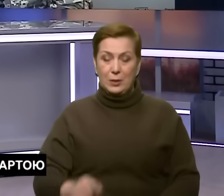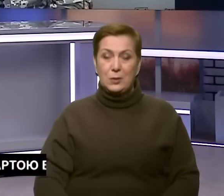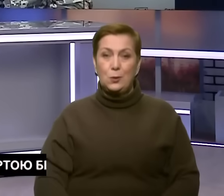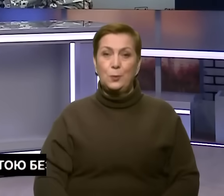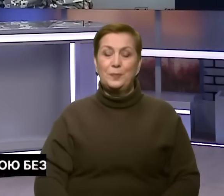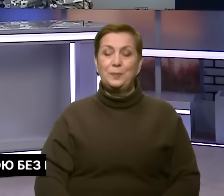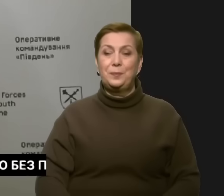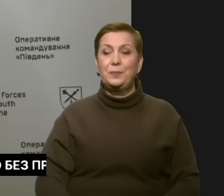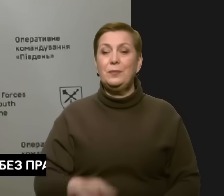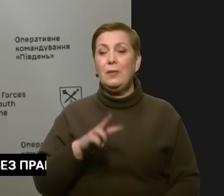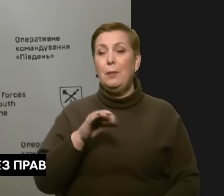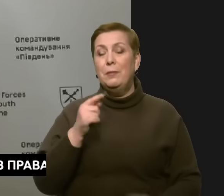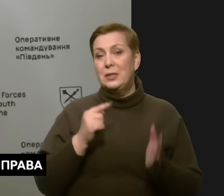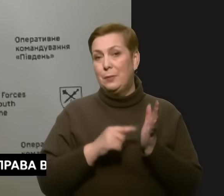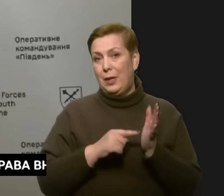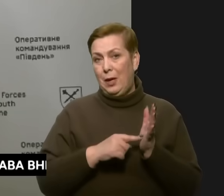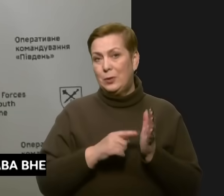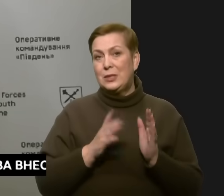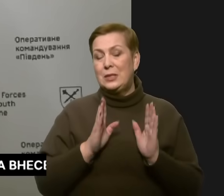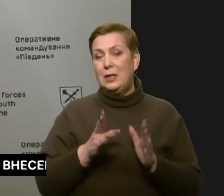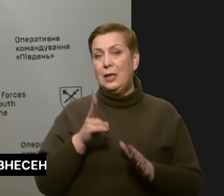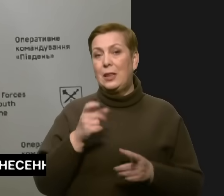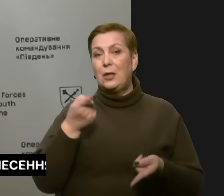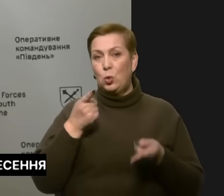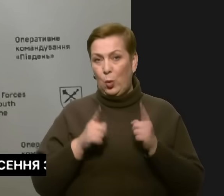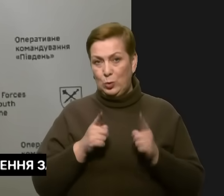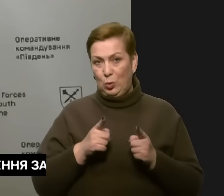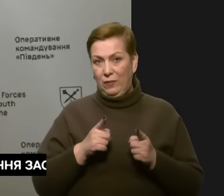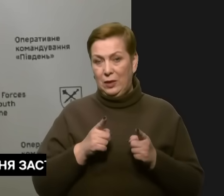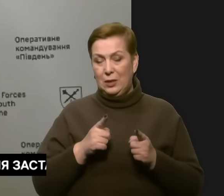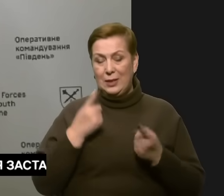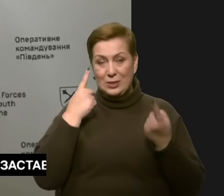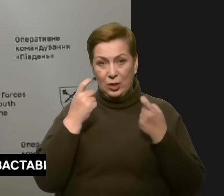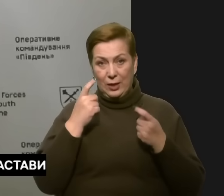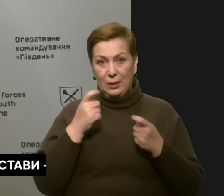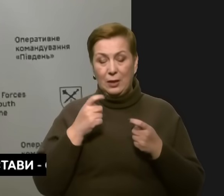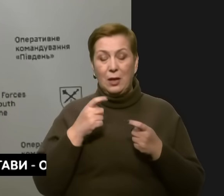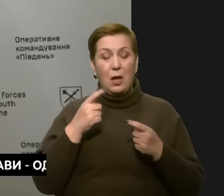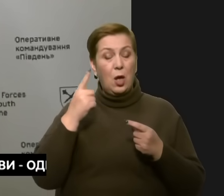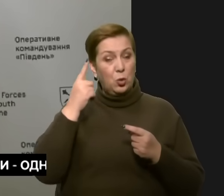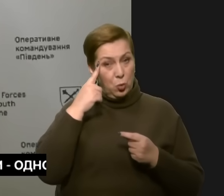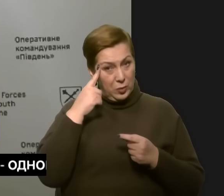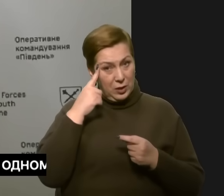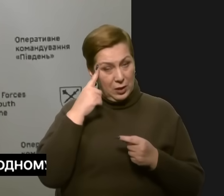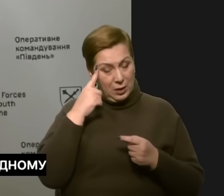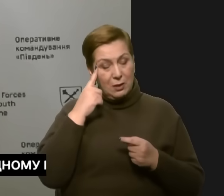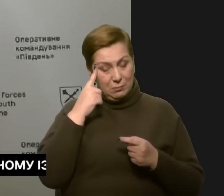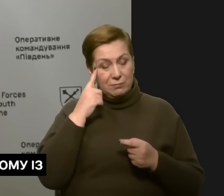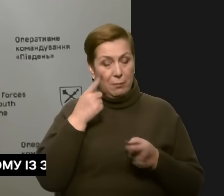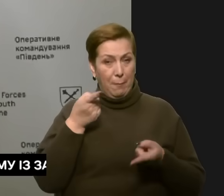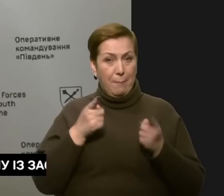Ну, знов-таки, ми спираємось тільки на достовірні джерела. Звісно, думки матеріальні. Я думаю, що дуже